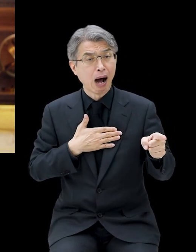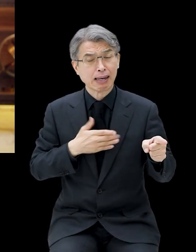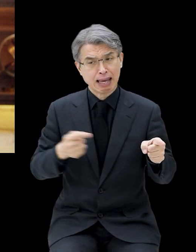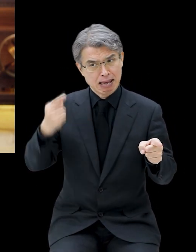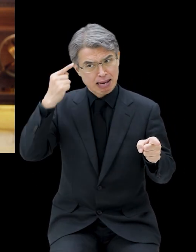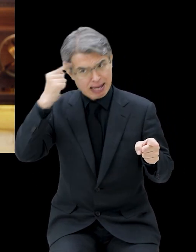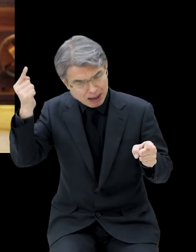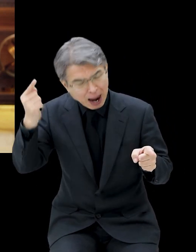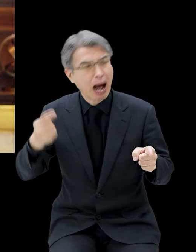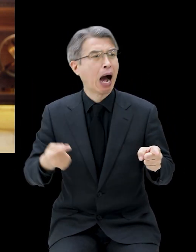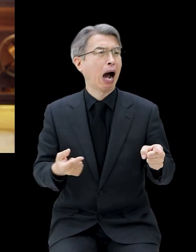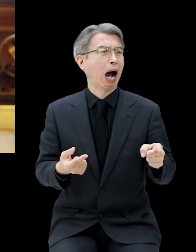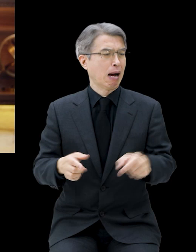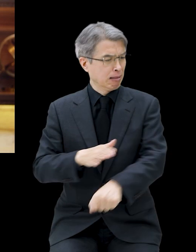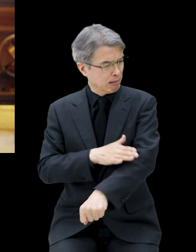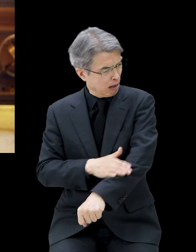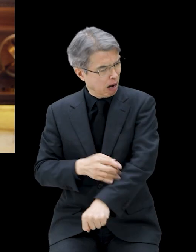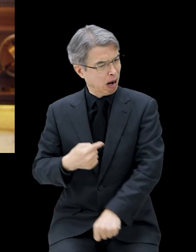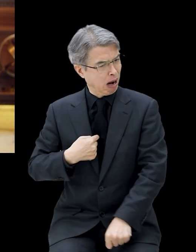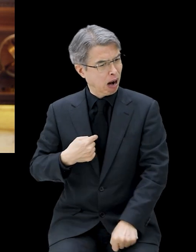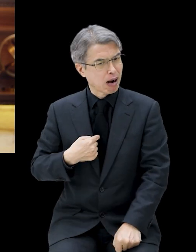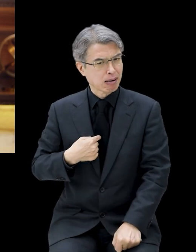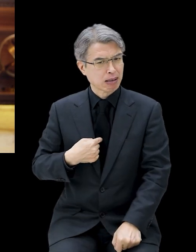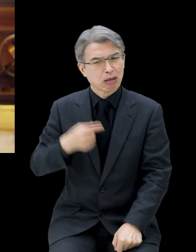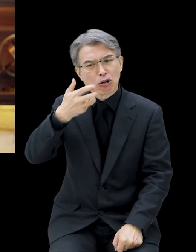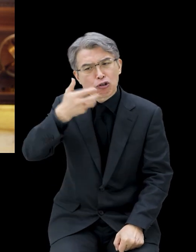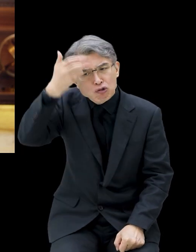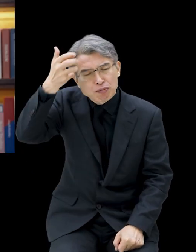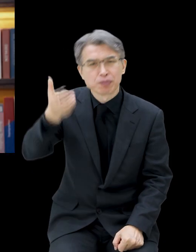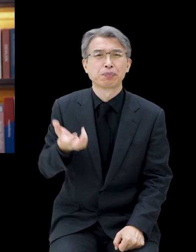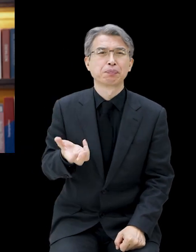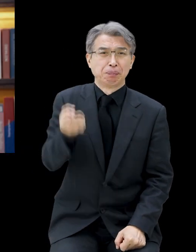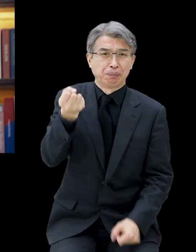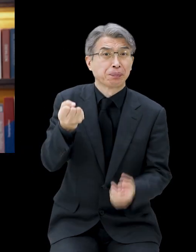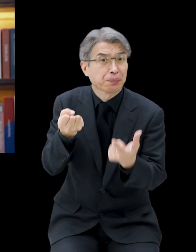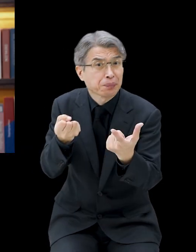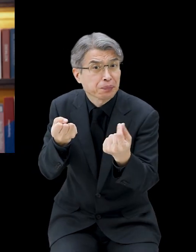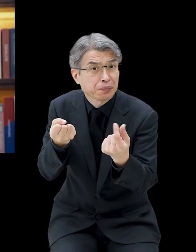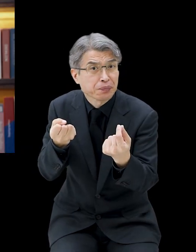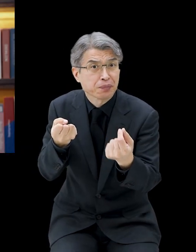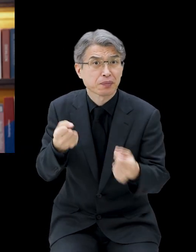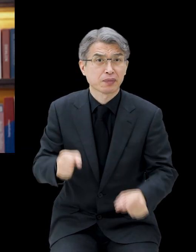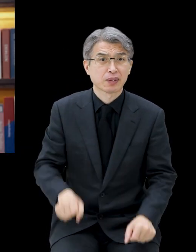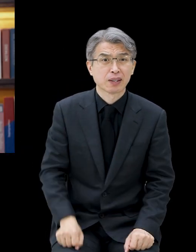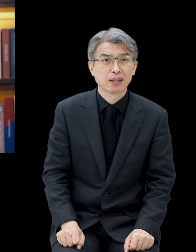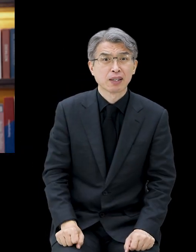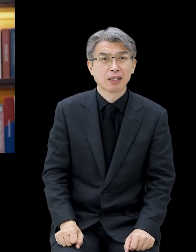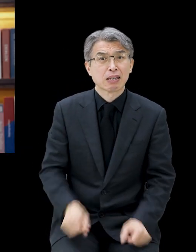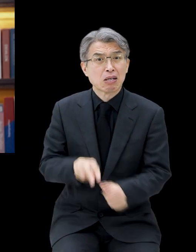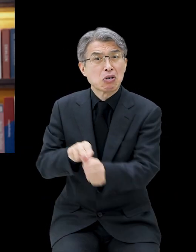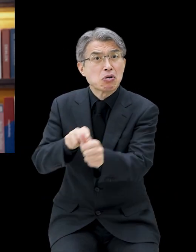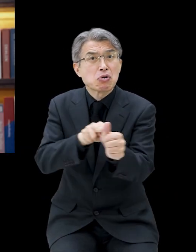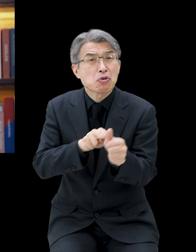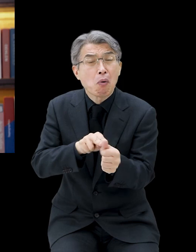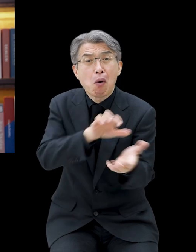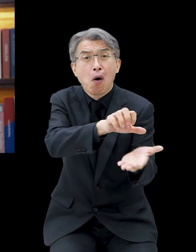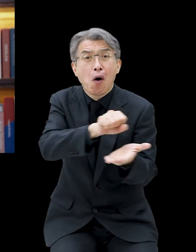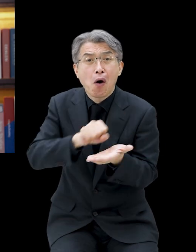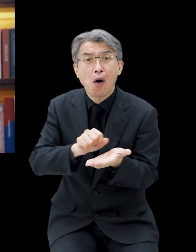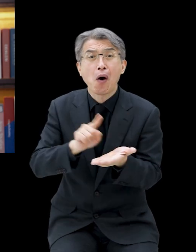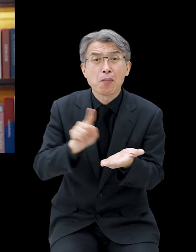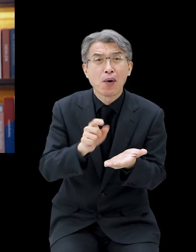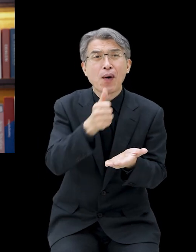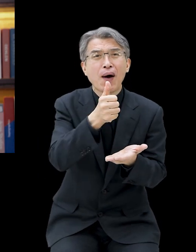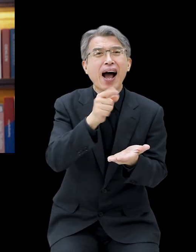개발자로 나서도 될 수 있겠구나 하는 꿈을 가지게 되었습니다. 정보는 하이텔이나 천리안 등 에서